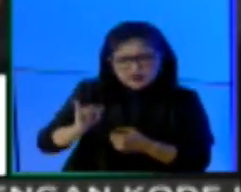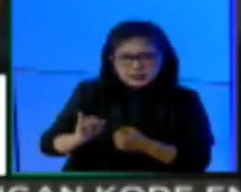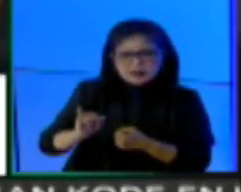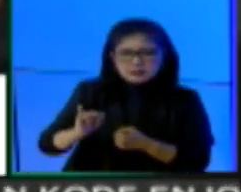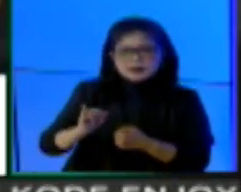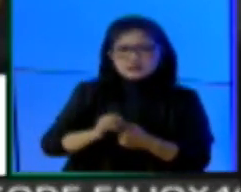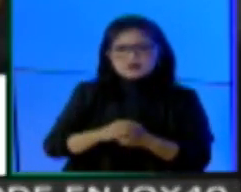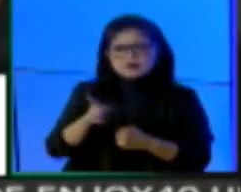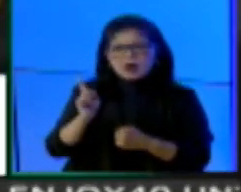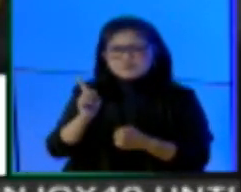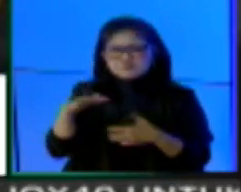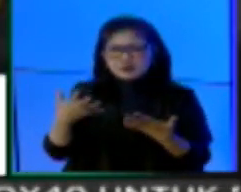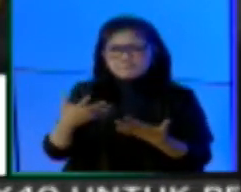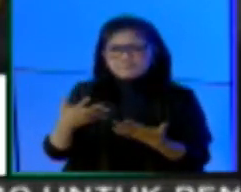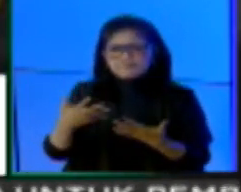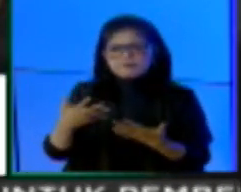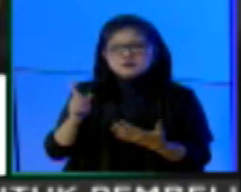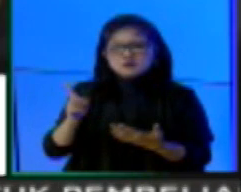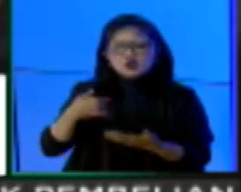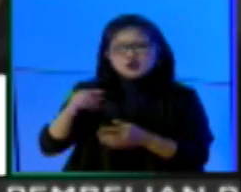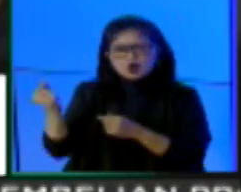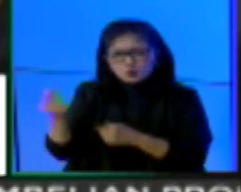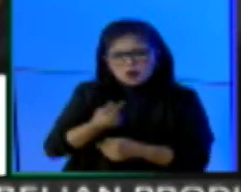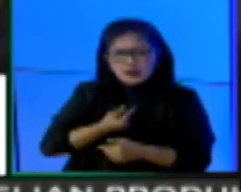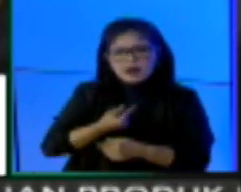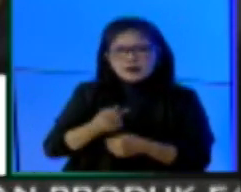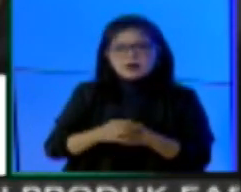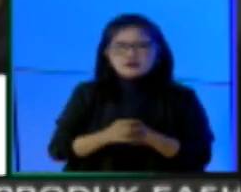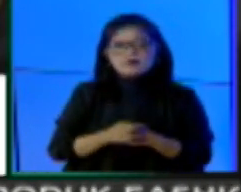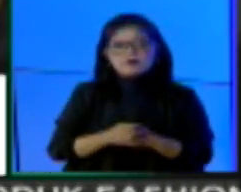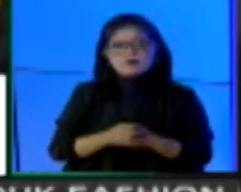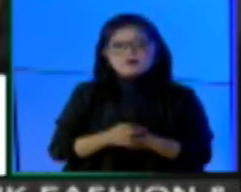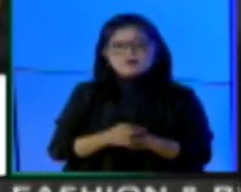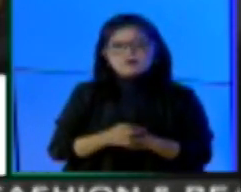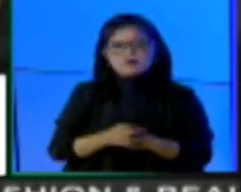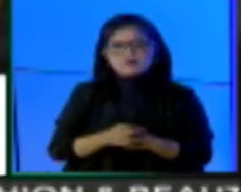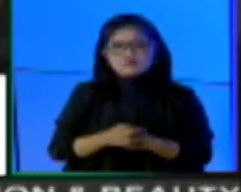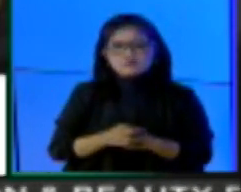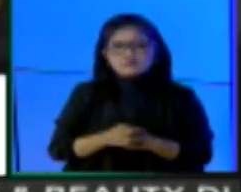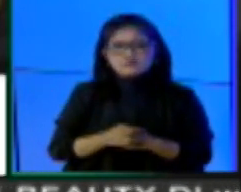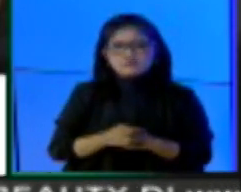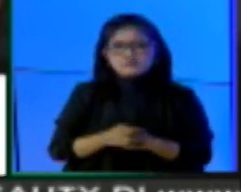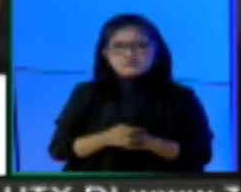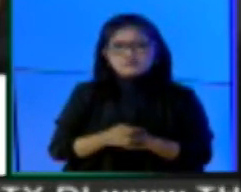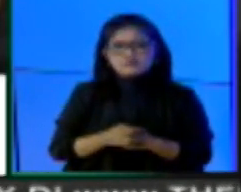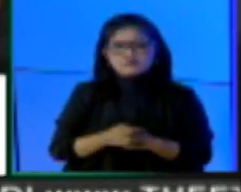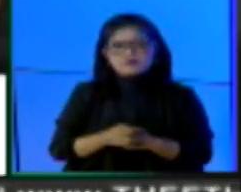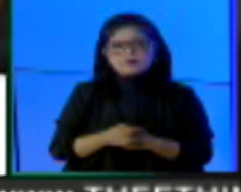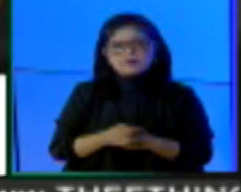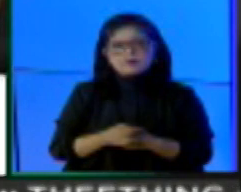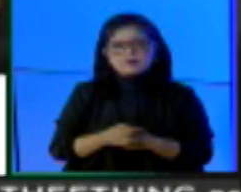Kenapa kemudian saya minta agar sudah segera dikeluarkan? Supaya saya punya alasan kalau ada pihak